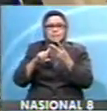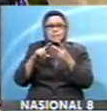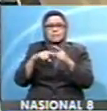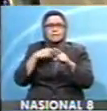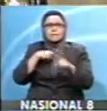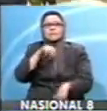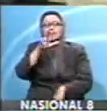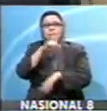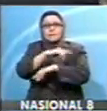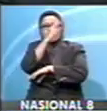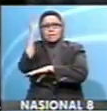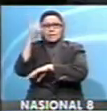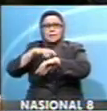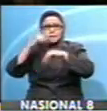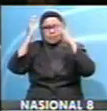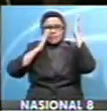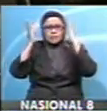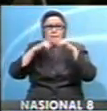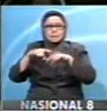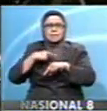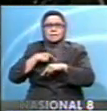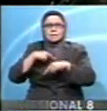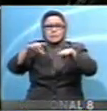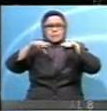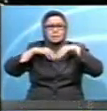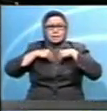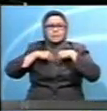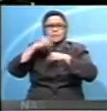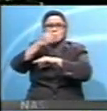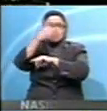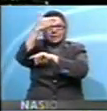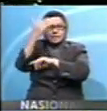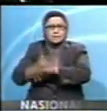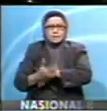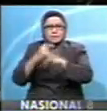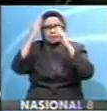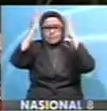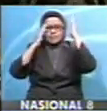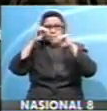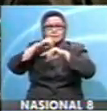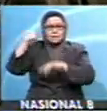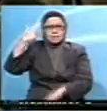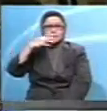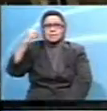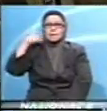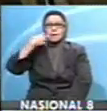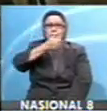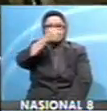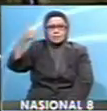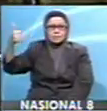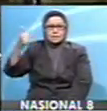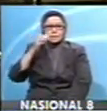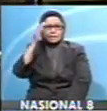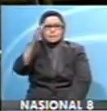mereka disambut pesuruhjaya tinggi Malaysia ke United Kingdom Datuk Ahmad Rasidi hazizi dan para pegawai kanan Perdana Menteri dijadual